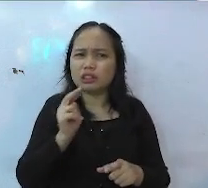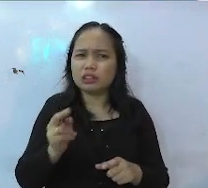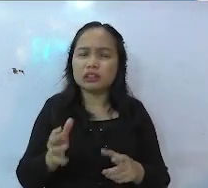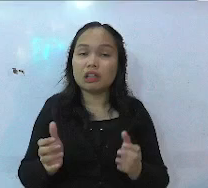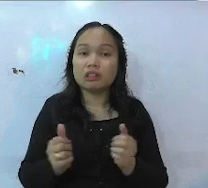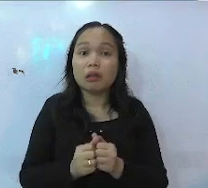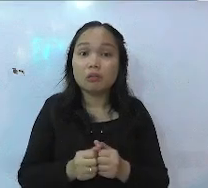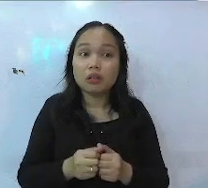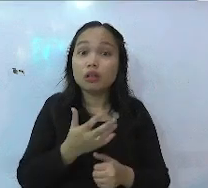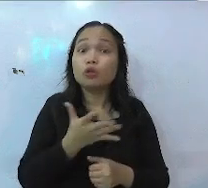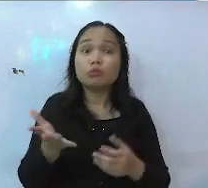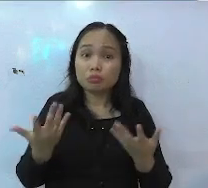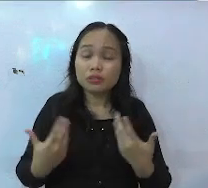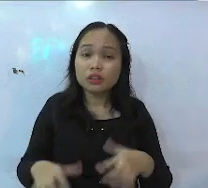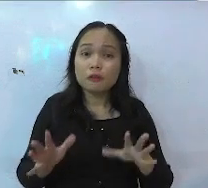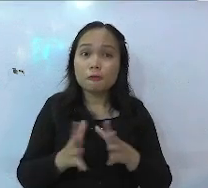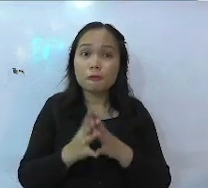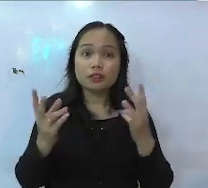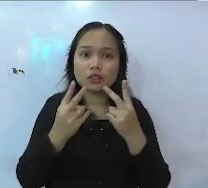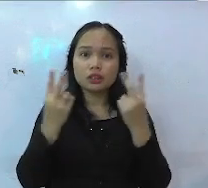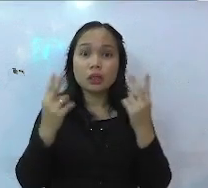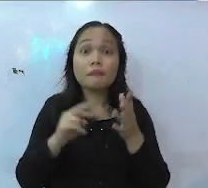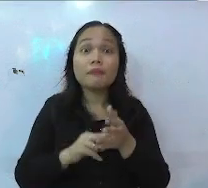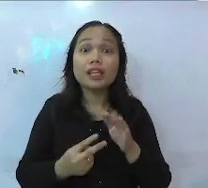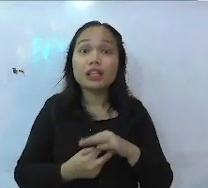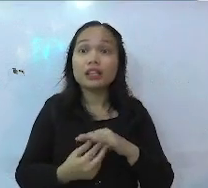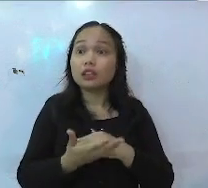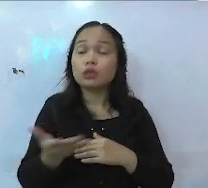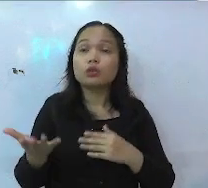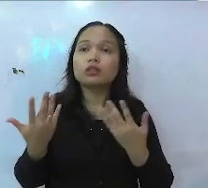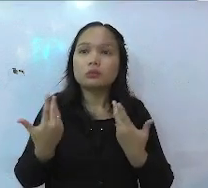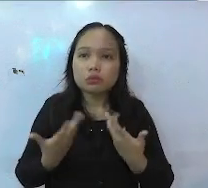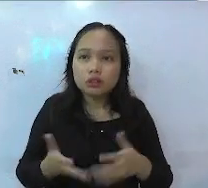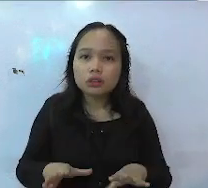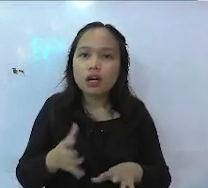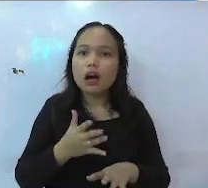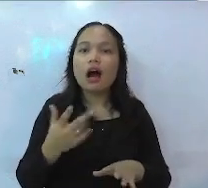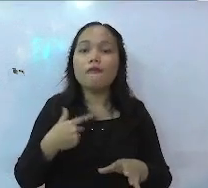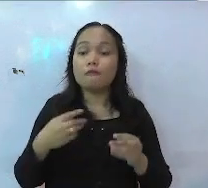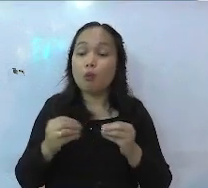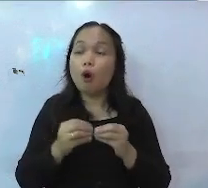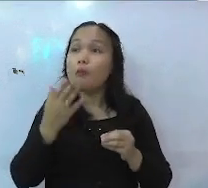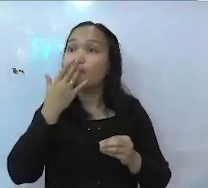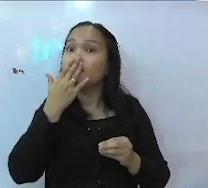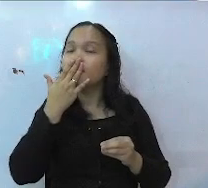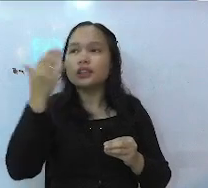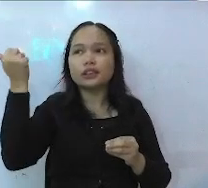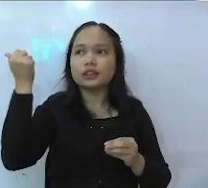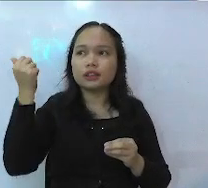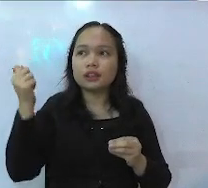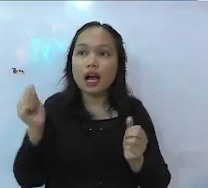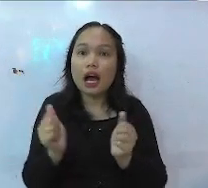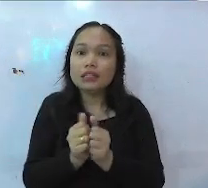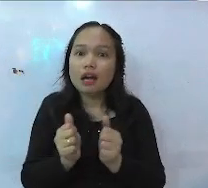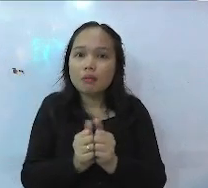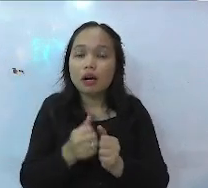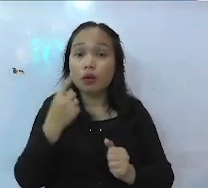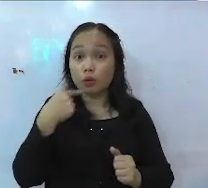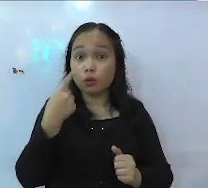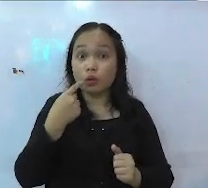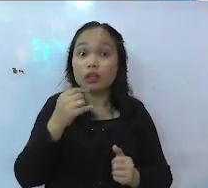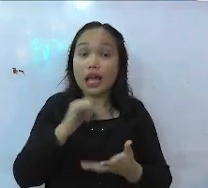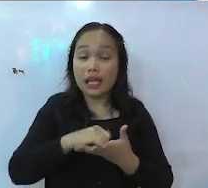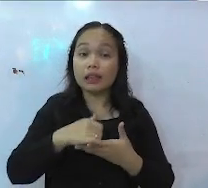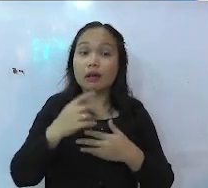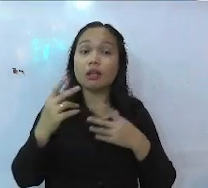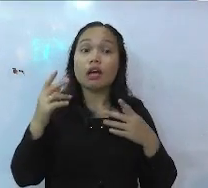victorius ka na eh Amen higit sa lahat Meron kang mas magaling na kakampe kaysa sa hinahanap mong kakampe at yun yung nagbigay